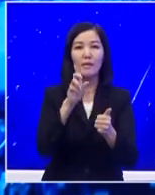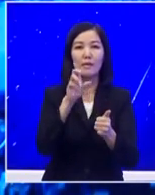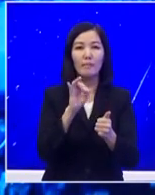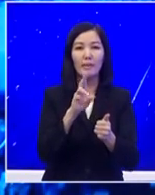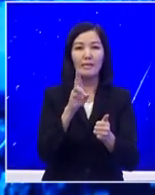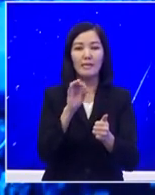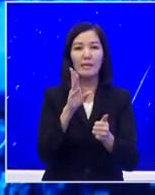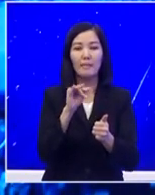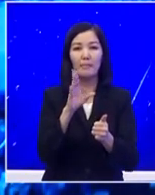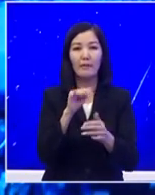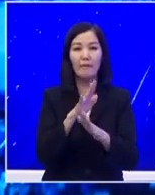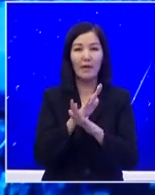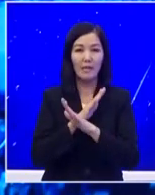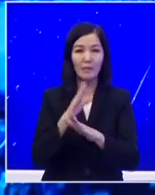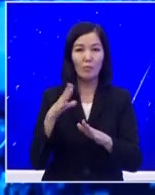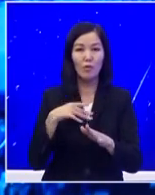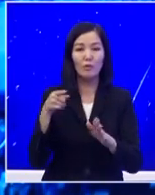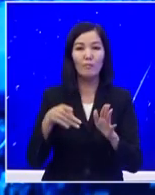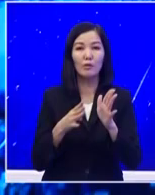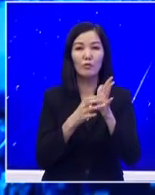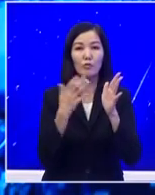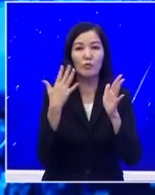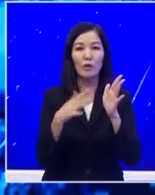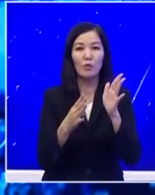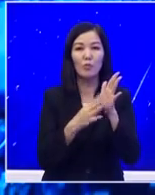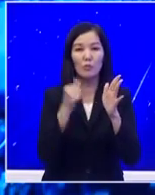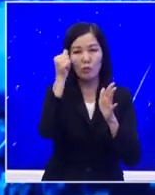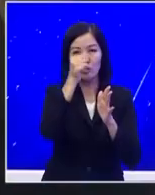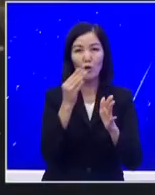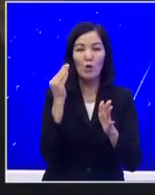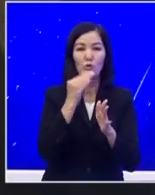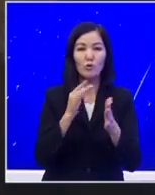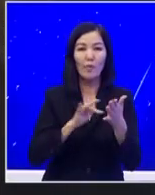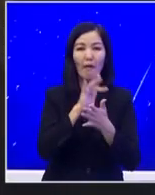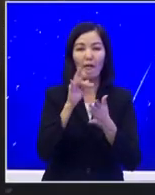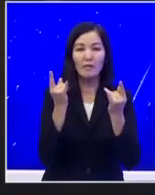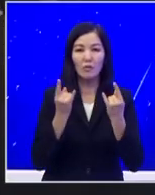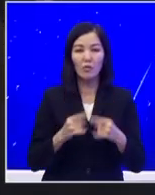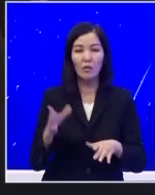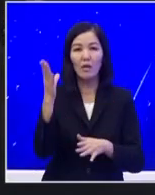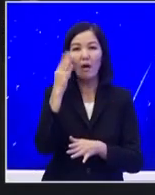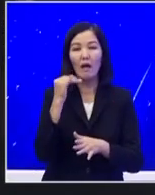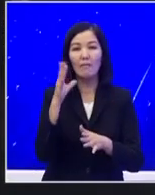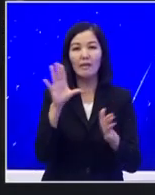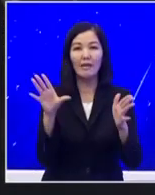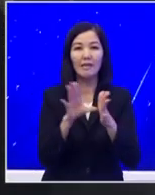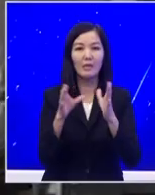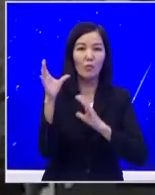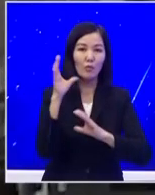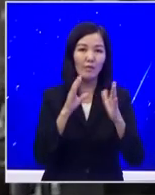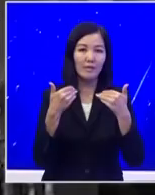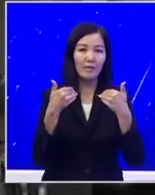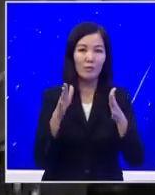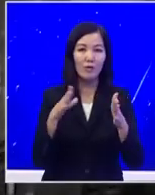Бескемпіров өмірден өтті. Ол 1959 жылы Үштөбе қаласында туған. Алматы энергетикалық институтының түлегі, еңбек